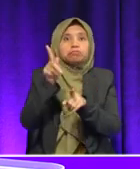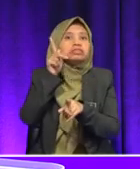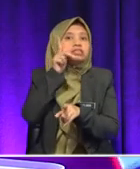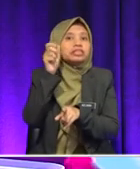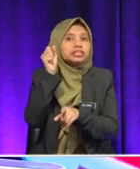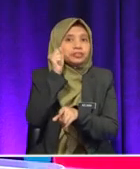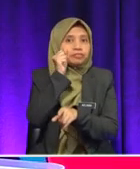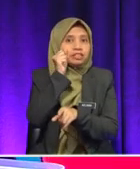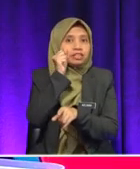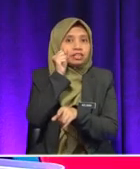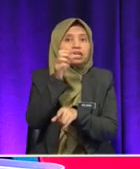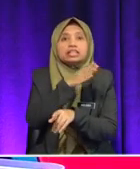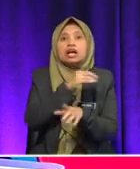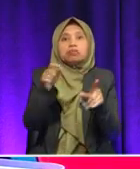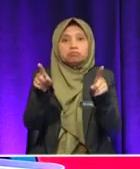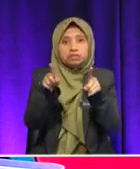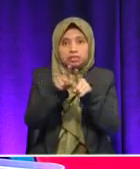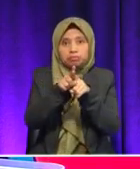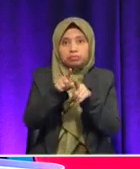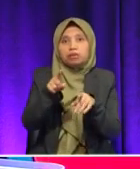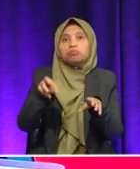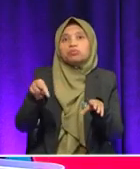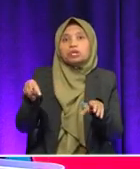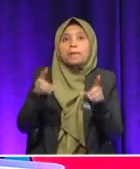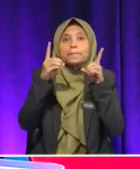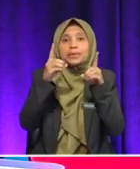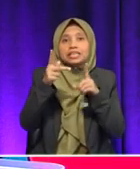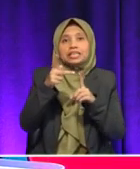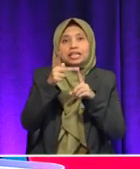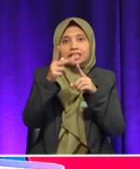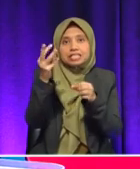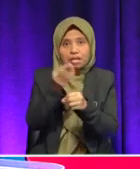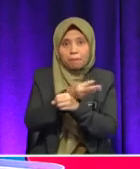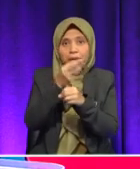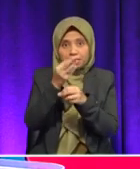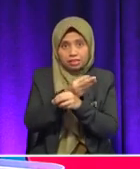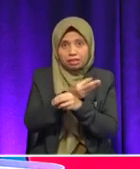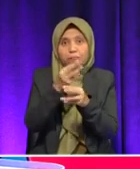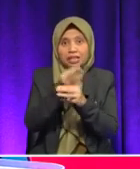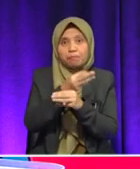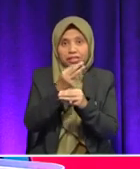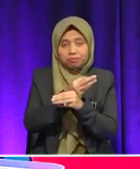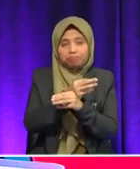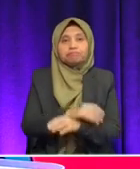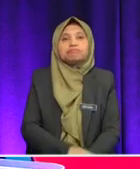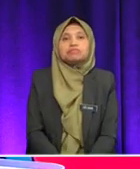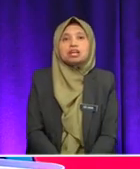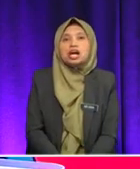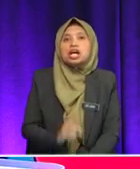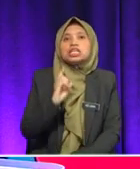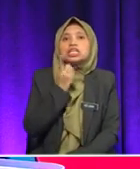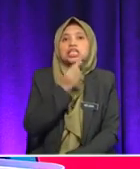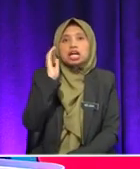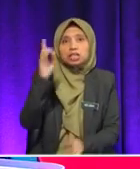dan hari ini kita akan bersama-sama belajar pendidikan khas matematika dan kita pastinya akan